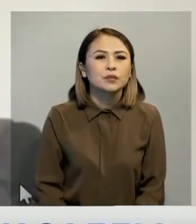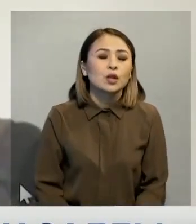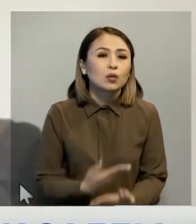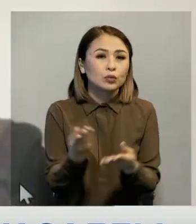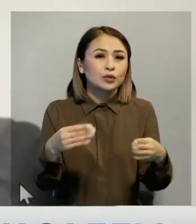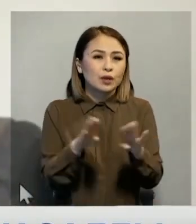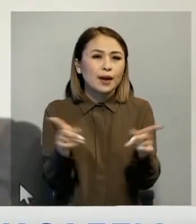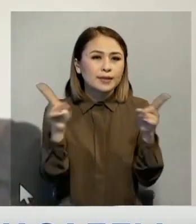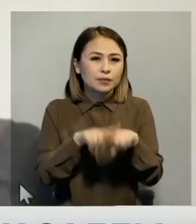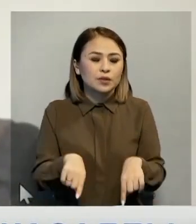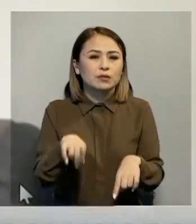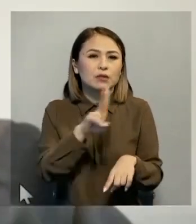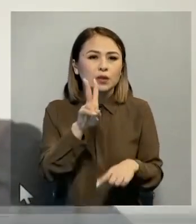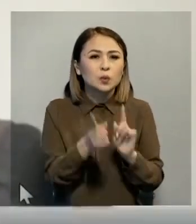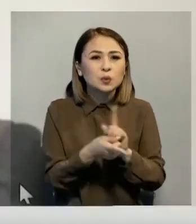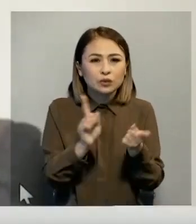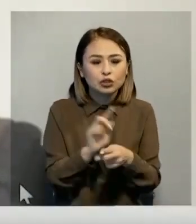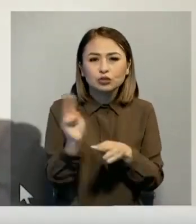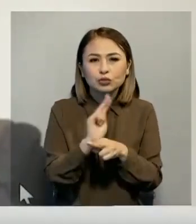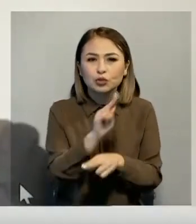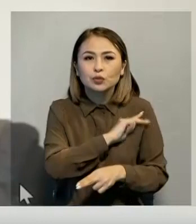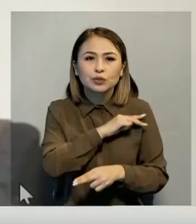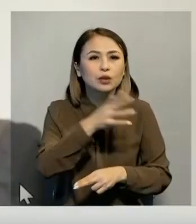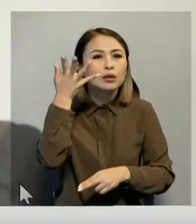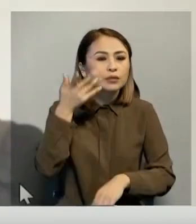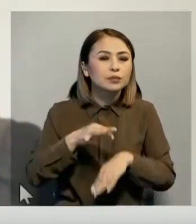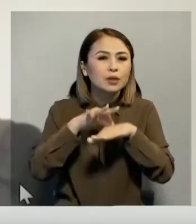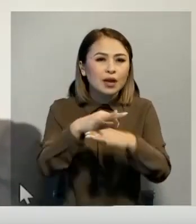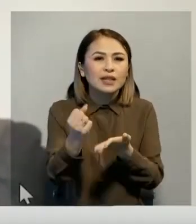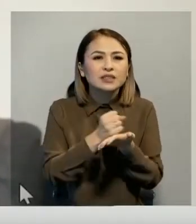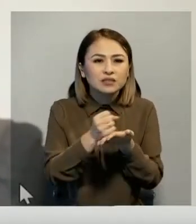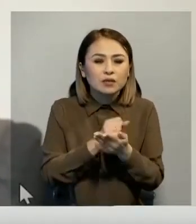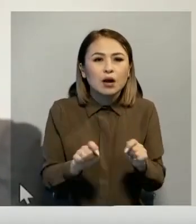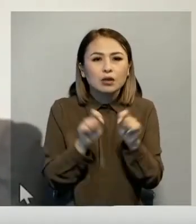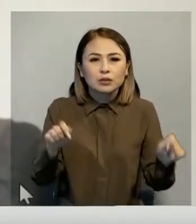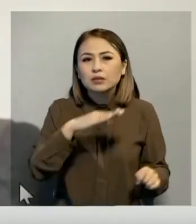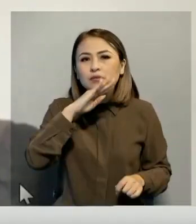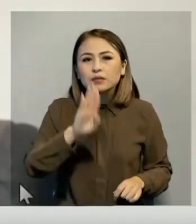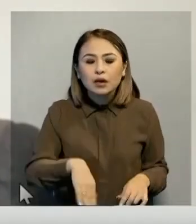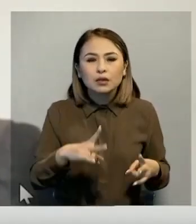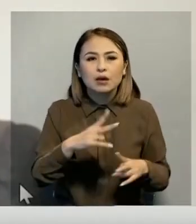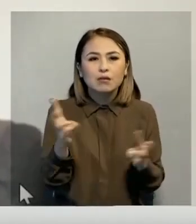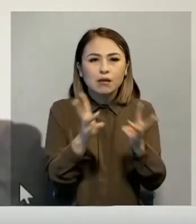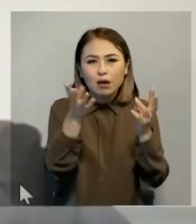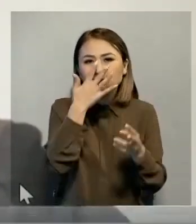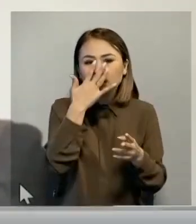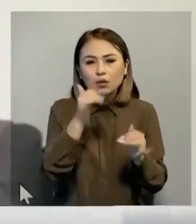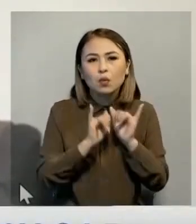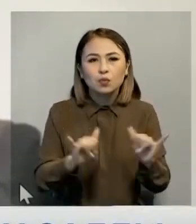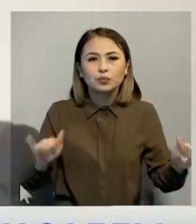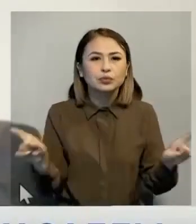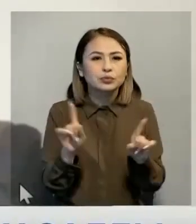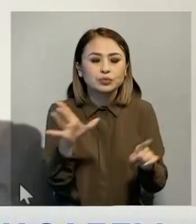Мұндай әдетті өзгерту қажет. Жөнде жұмыстарын өткізген кезде резервуарларды ашқанды доғарту керек. Газды ауаға шығарудың